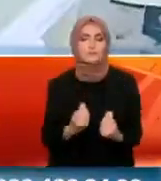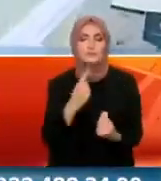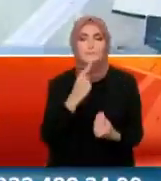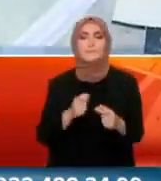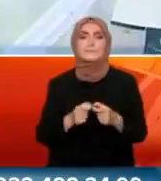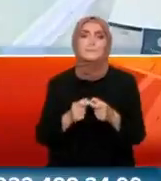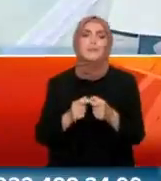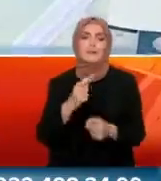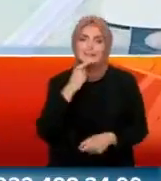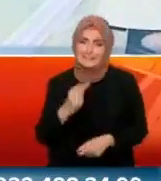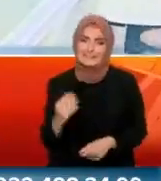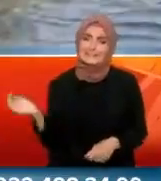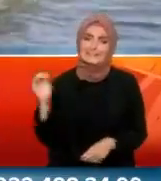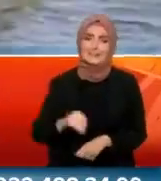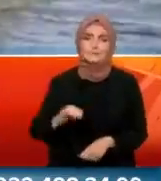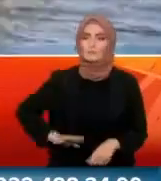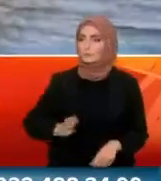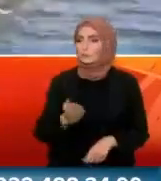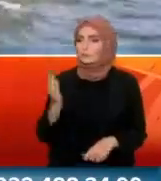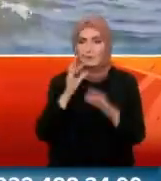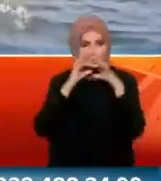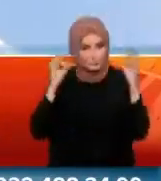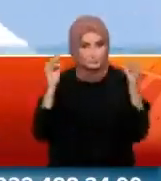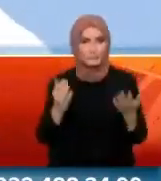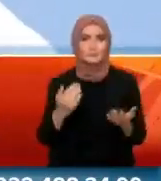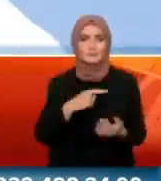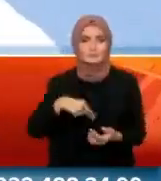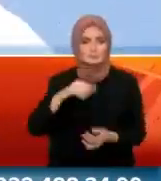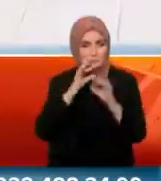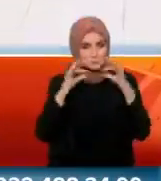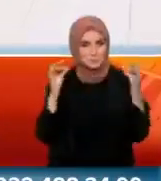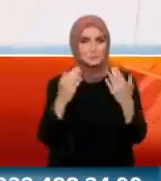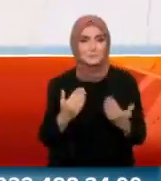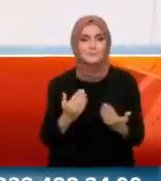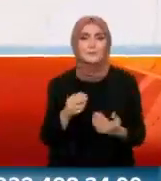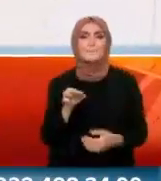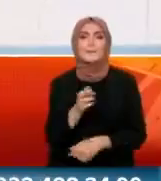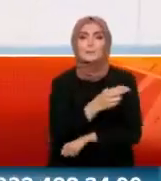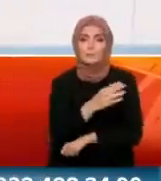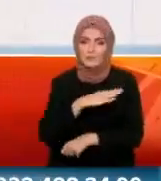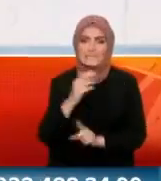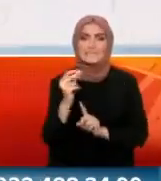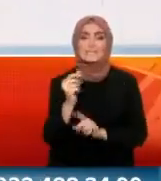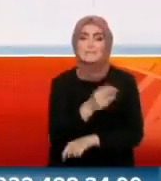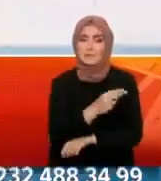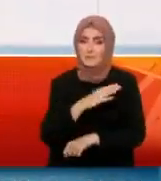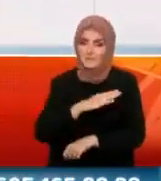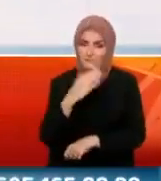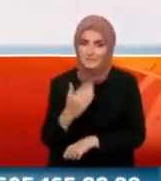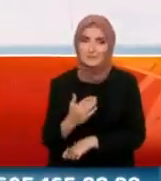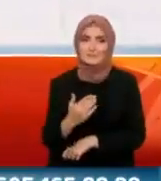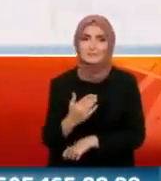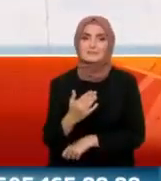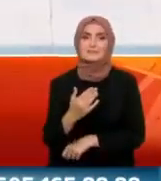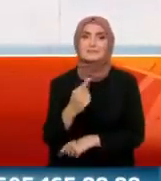geldik. Çocuklar mutlu, biz mutluyuz. Bayağı da balık yakaladık. Palamut var, istavrit var. Sadık bir dosttur deniz. Yılın her mevsiminde